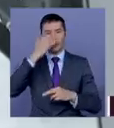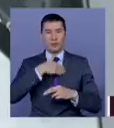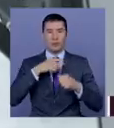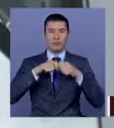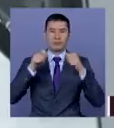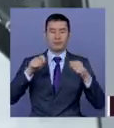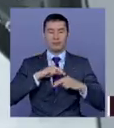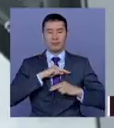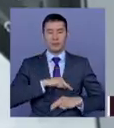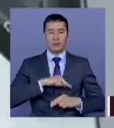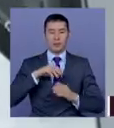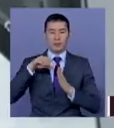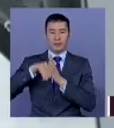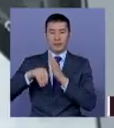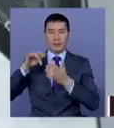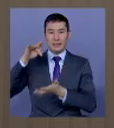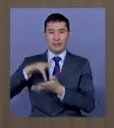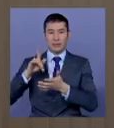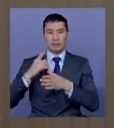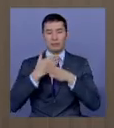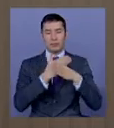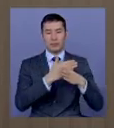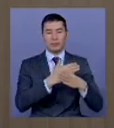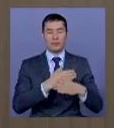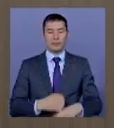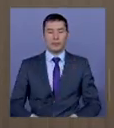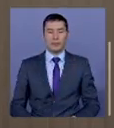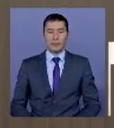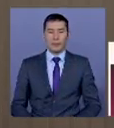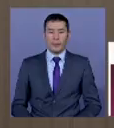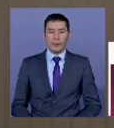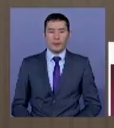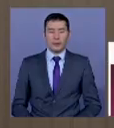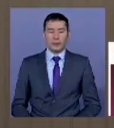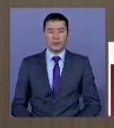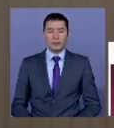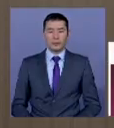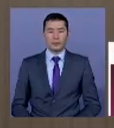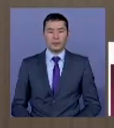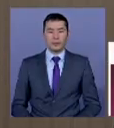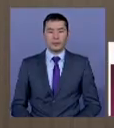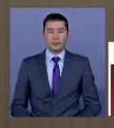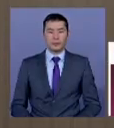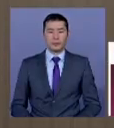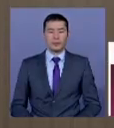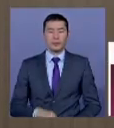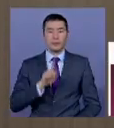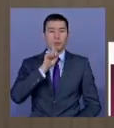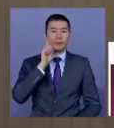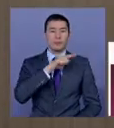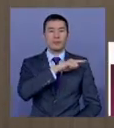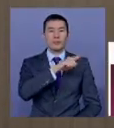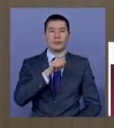мекеме айтарлықтай көмек көрсетуде. Биылғы жыл үлкен іс атқарды. Оларға арналған арнайы бірыңғай